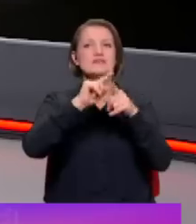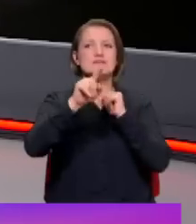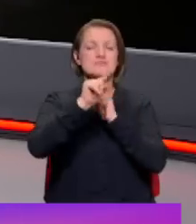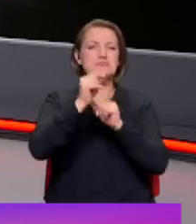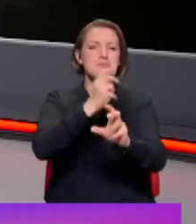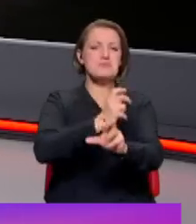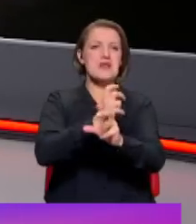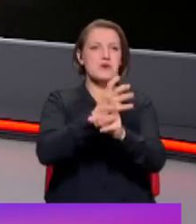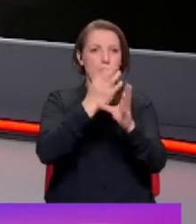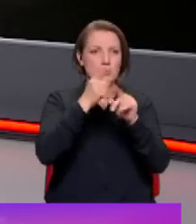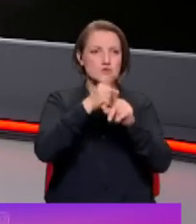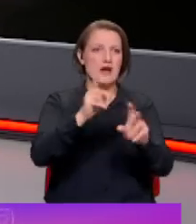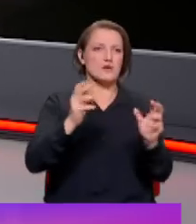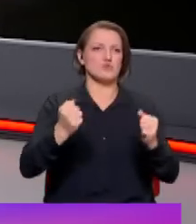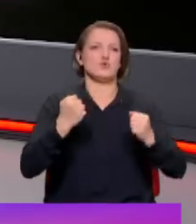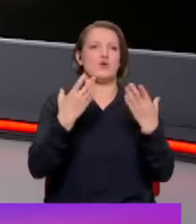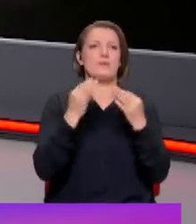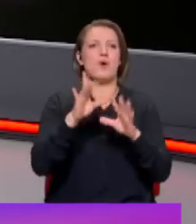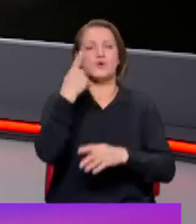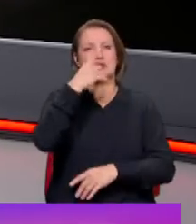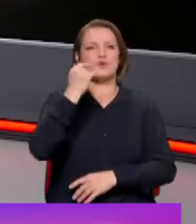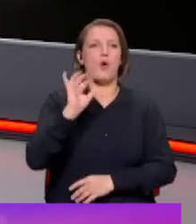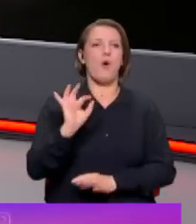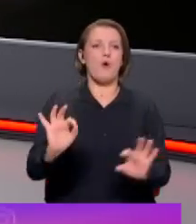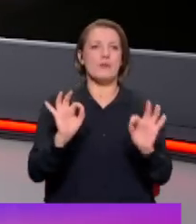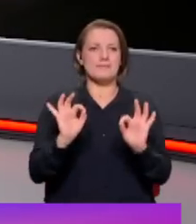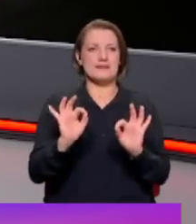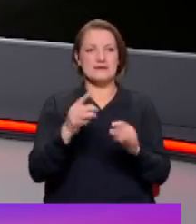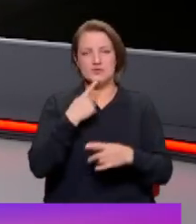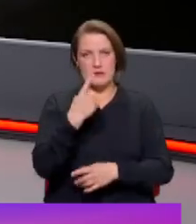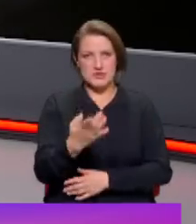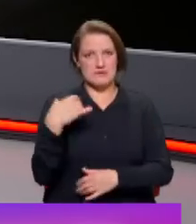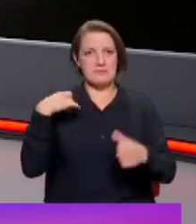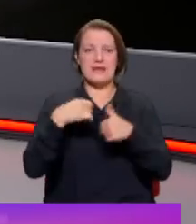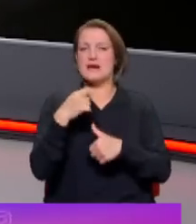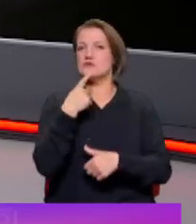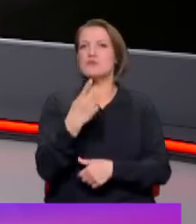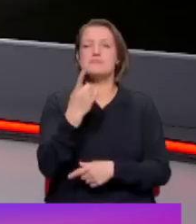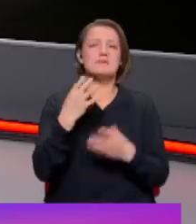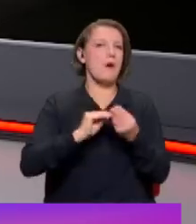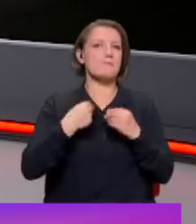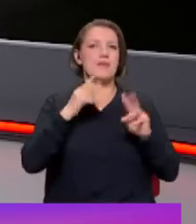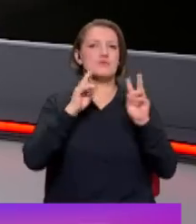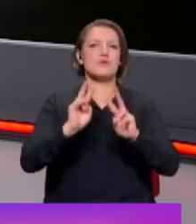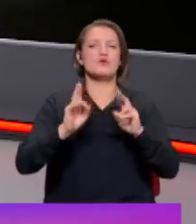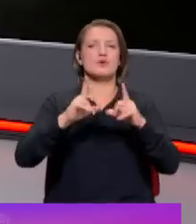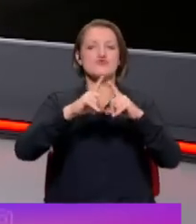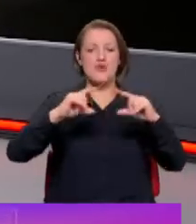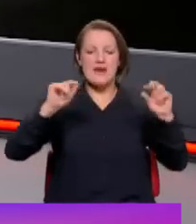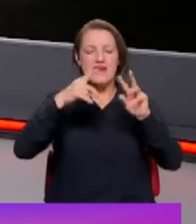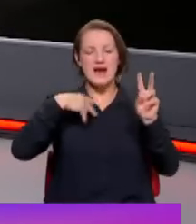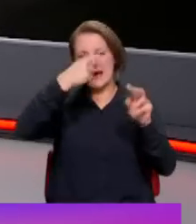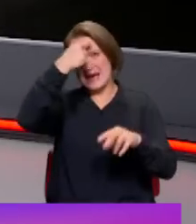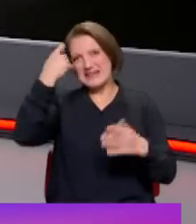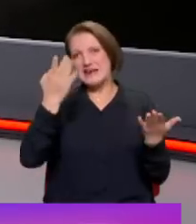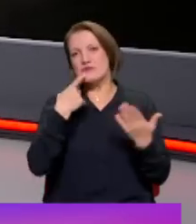bu kadar güçlü duramazlar O yüzden çok önemli söylemiştim tekrar söylemekte bir sakınca görmüyorum Coğrafya kaderdir denir